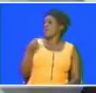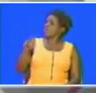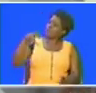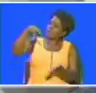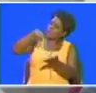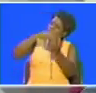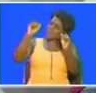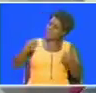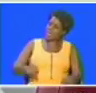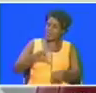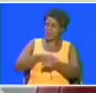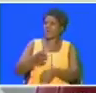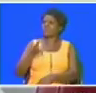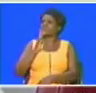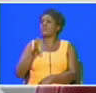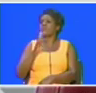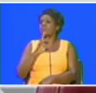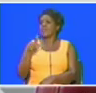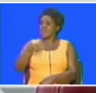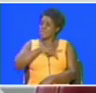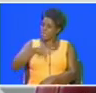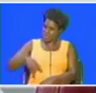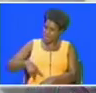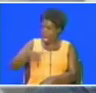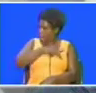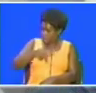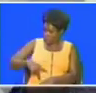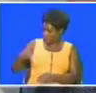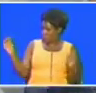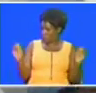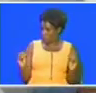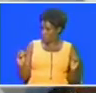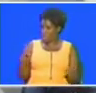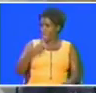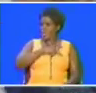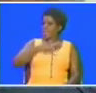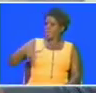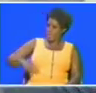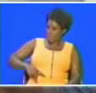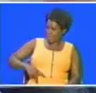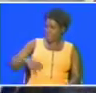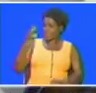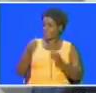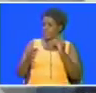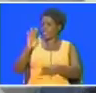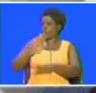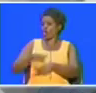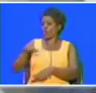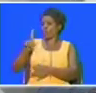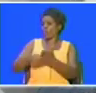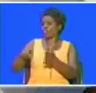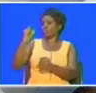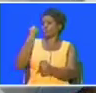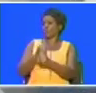ukasimama ukajiwekea maji ukajitilia. Umesema wakuu wa falme. Sijasema wakuu wa falme. Kuwa mfalme kulingana vile umefanya. Respect is